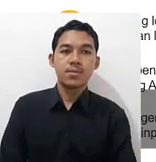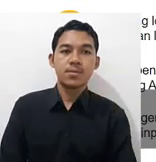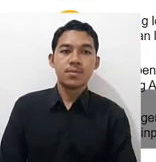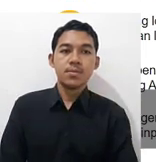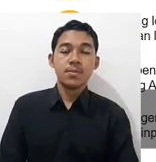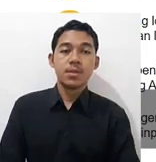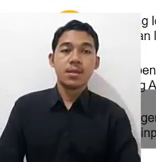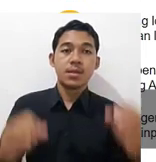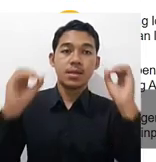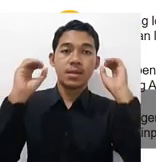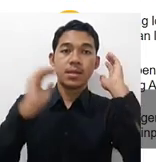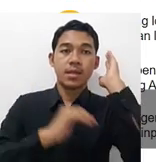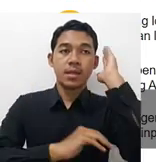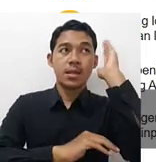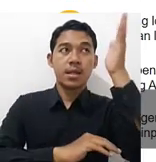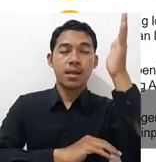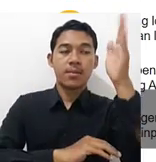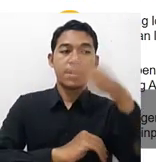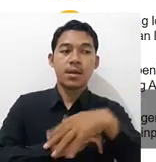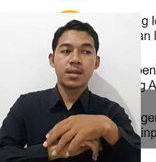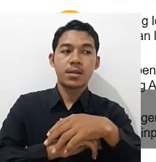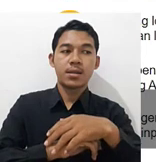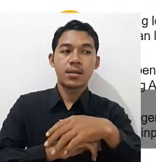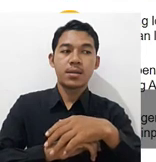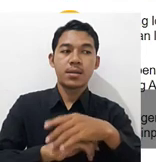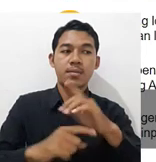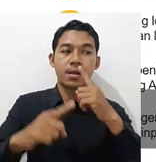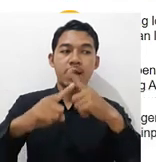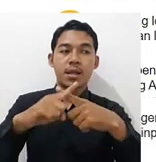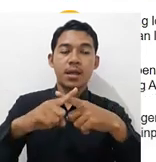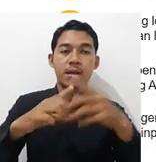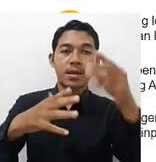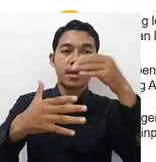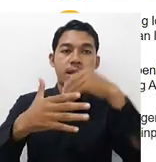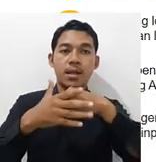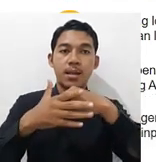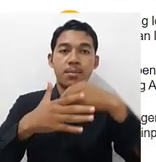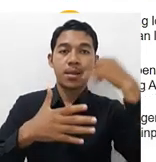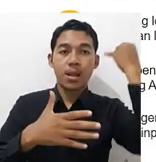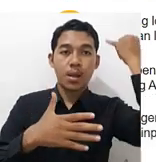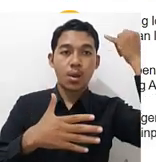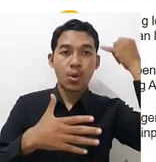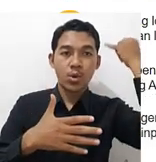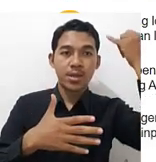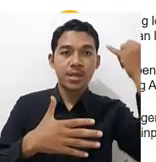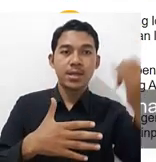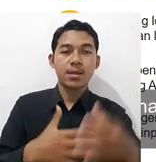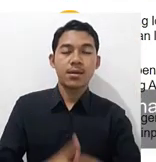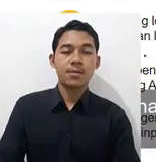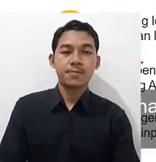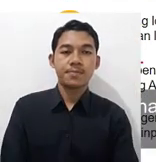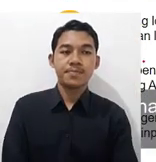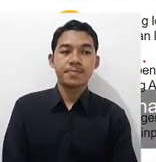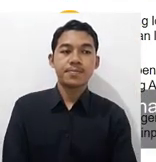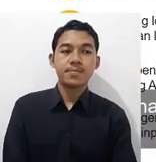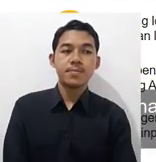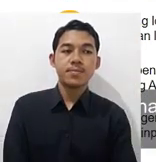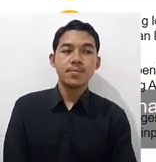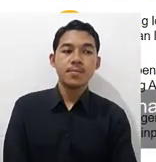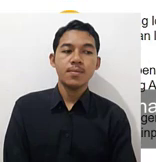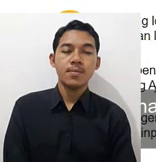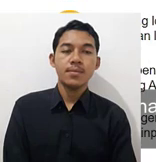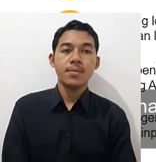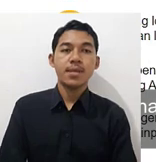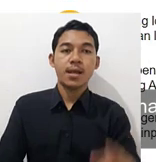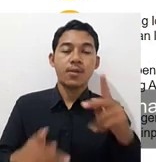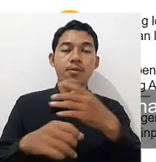dilambangkan sebagai perkalian dalam logika. Nah, selanjutnya jika dibentuk dalam